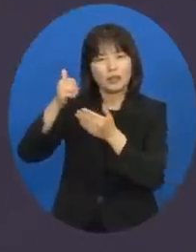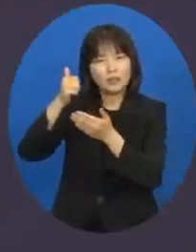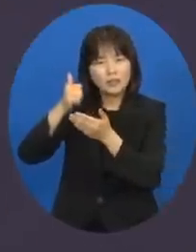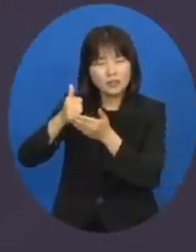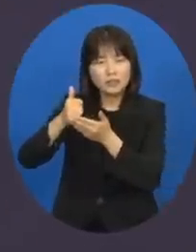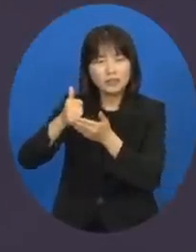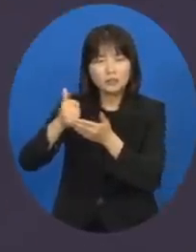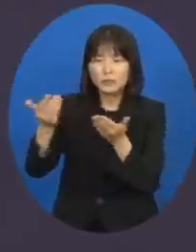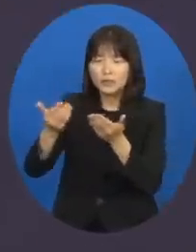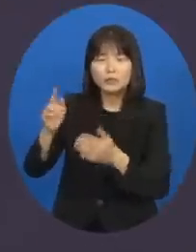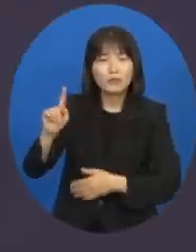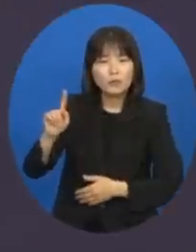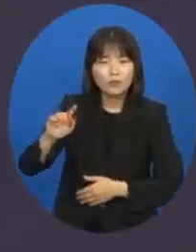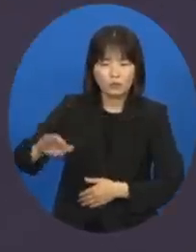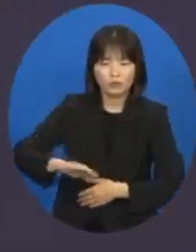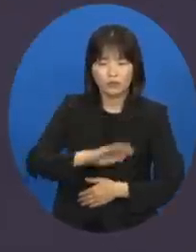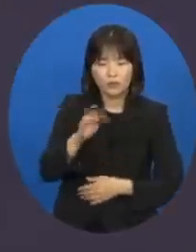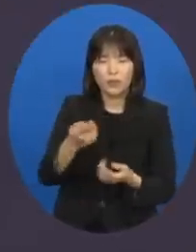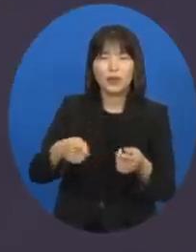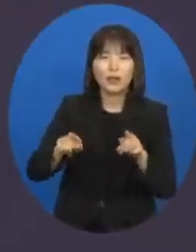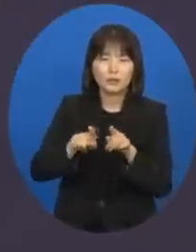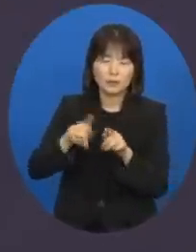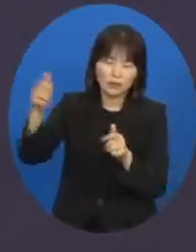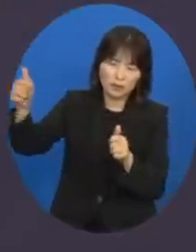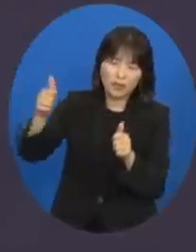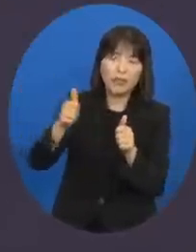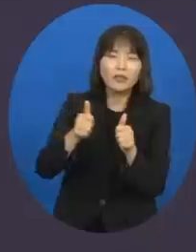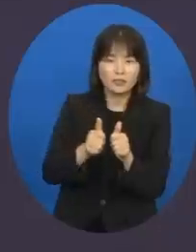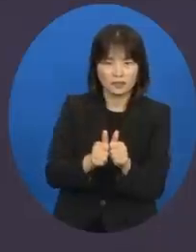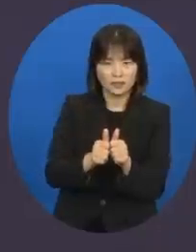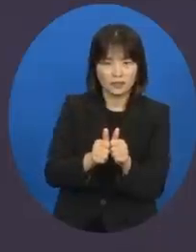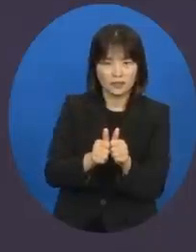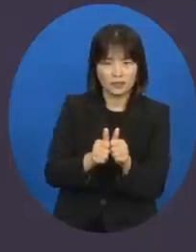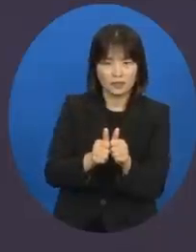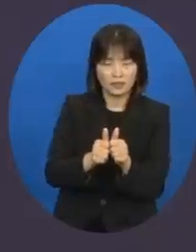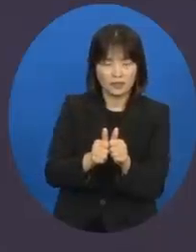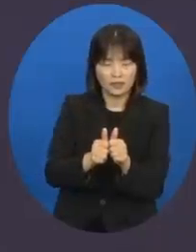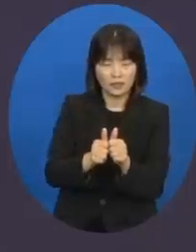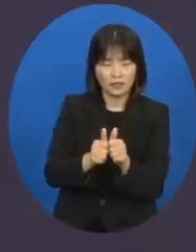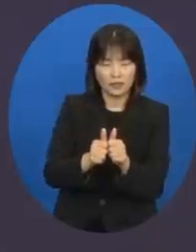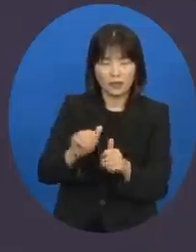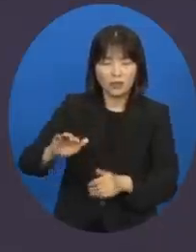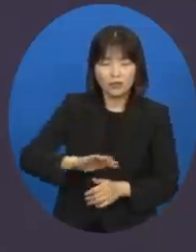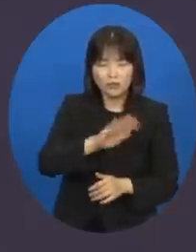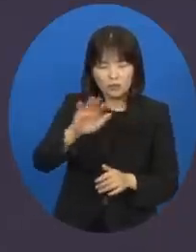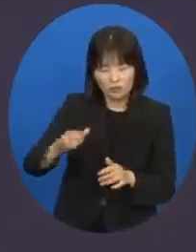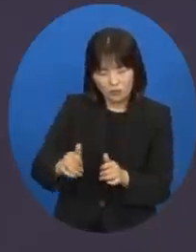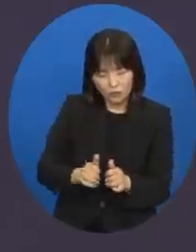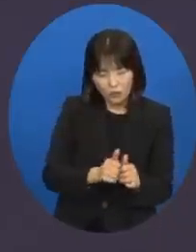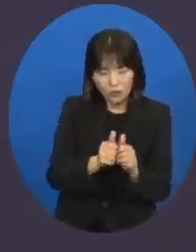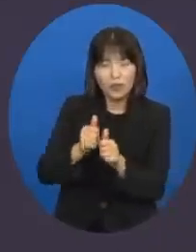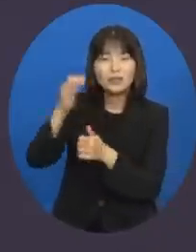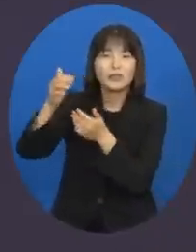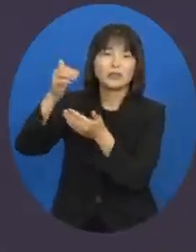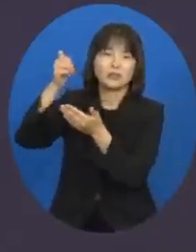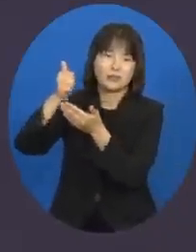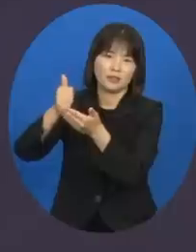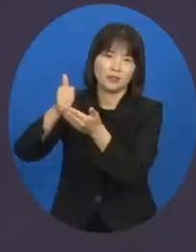무엇입니까? 우리와 함께 하시다, 우리를 떠나지 아니하시는 하나님이 바로